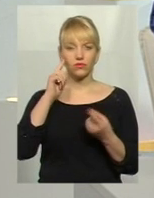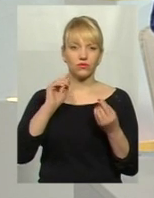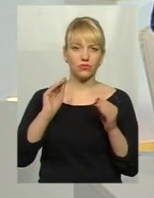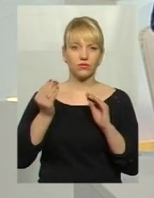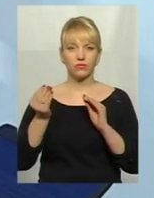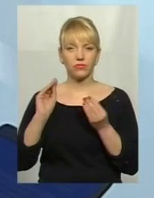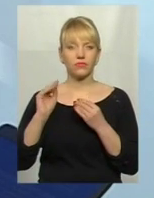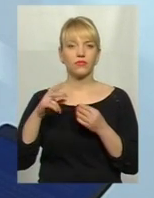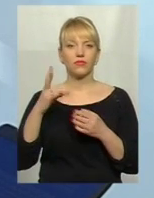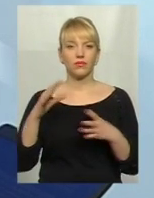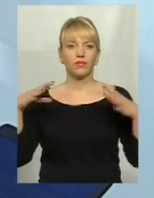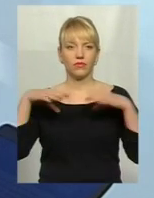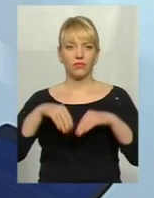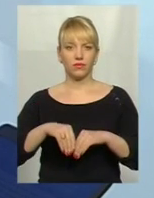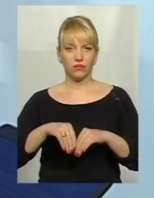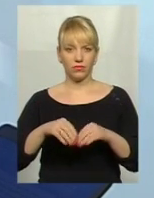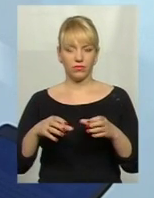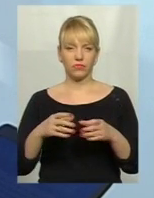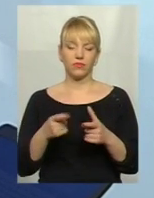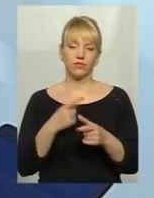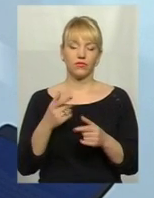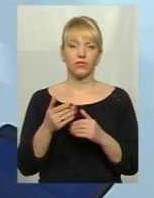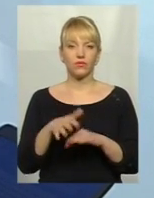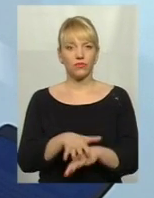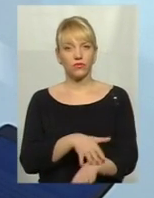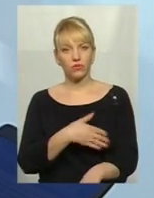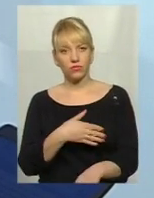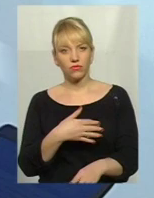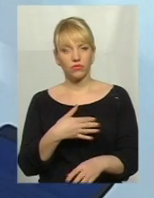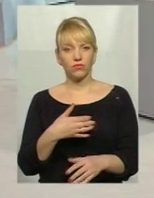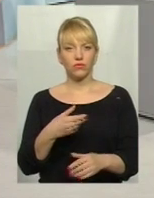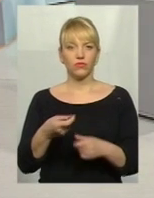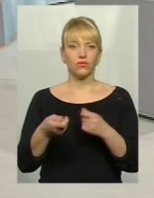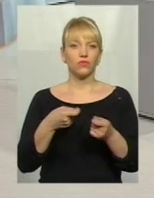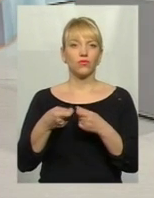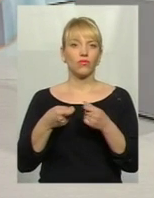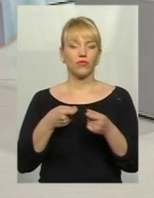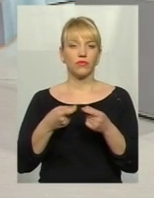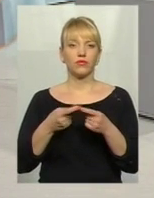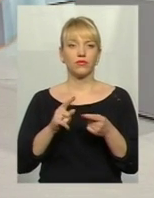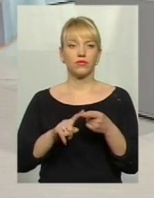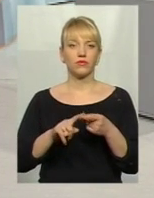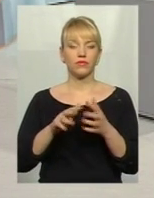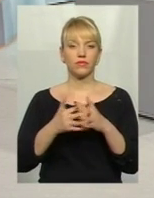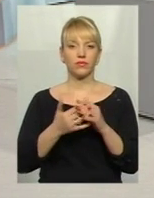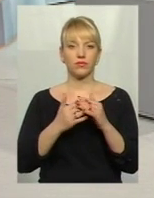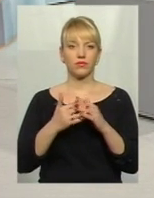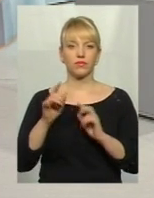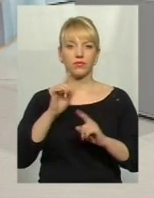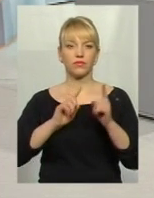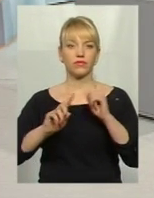Чи довго торгувалися з, скажімо, з тими сільськими